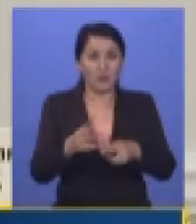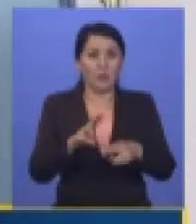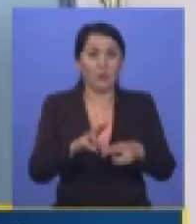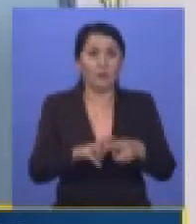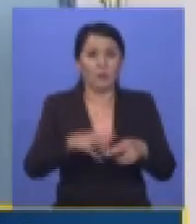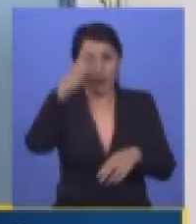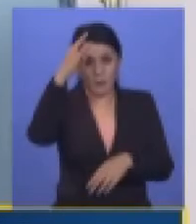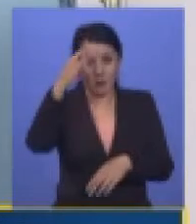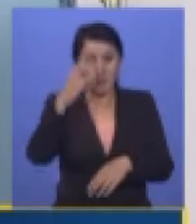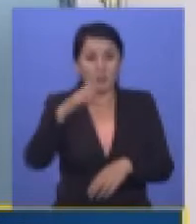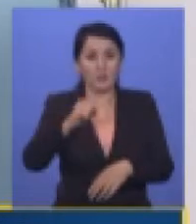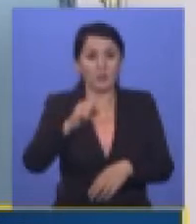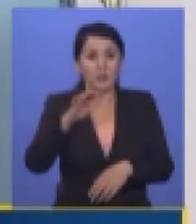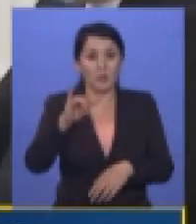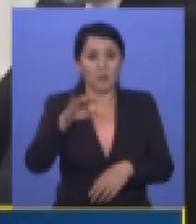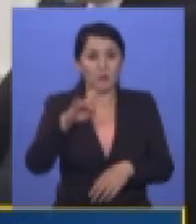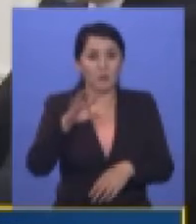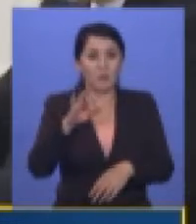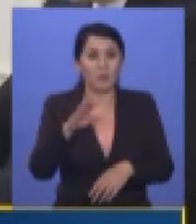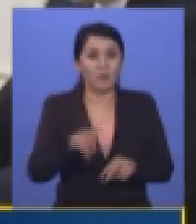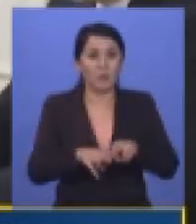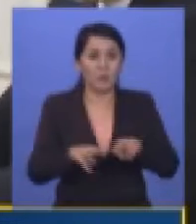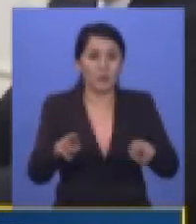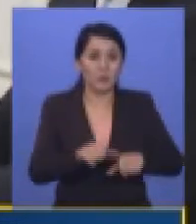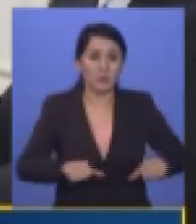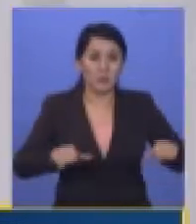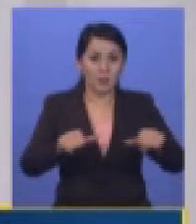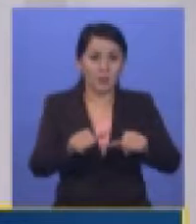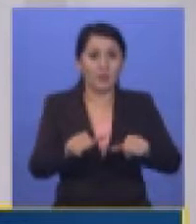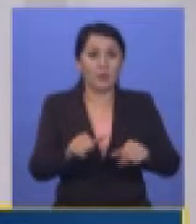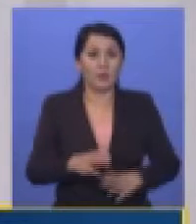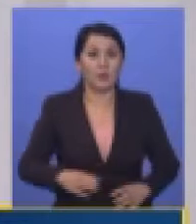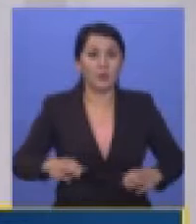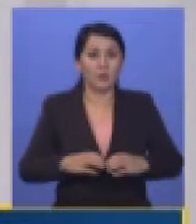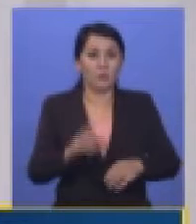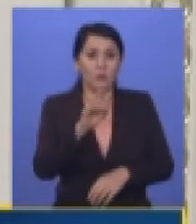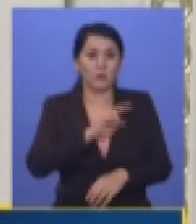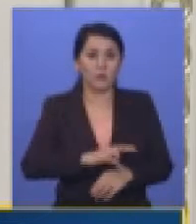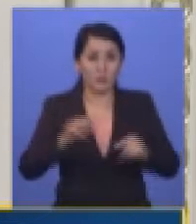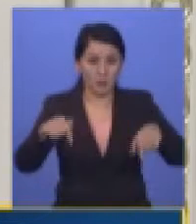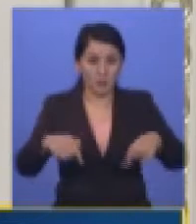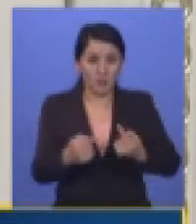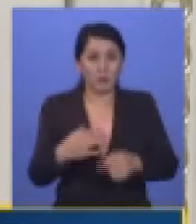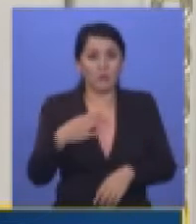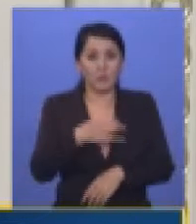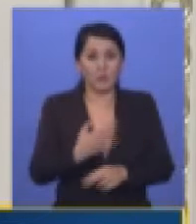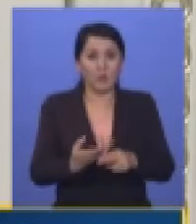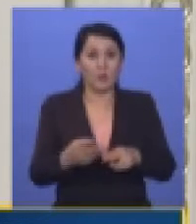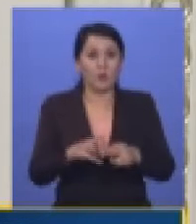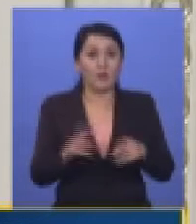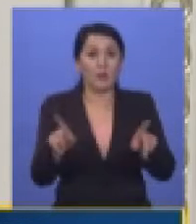екені айтылды. Бұл ретте Қазақстан мен Сауд Арабиясының үкіметаралық комиссиясы мен іскерлік кеңестің жұмысын жандандыру